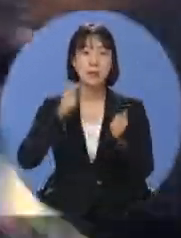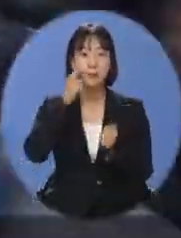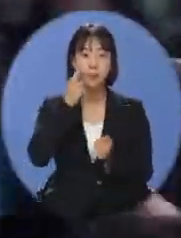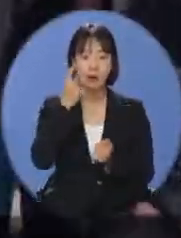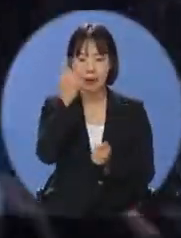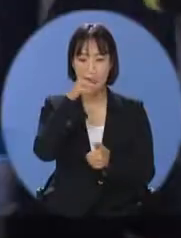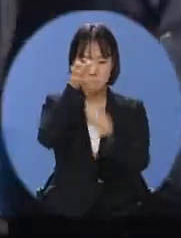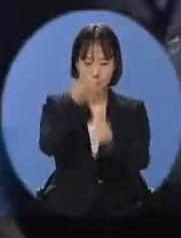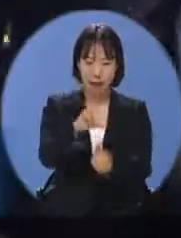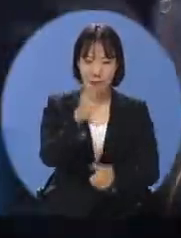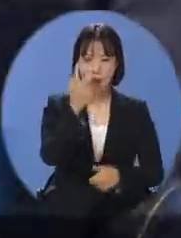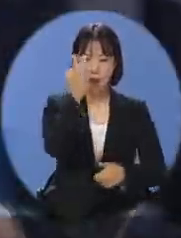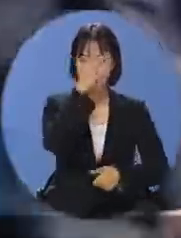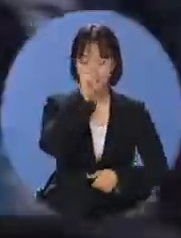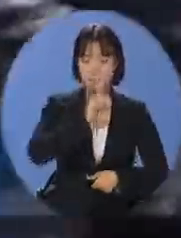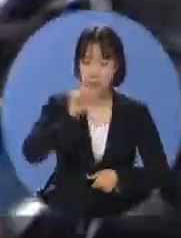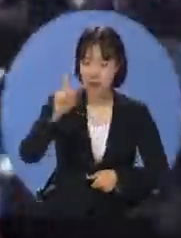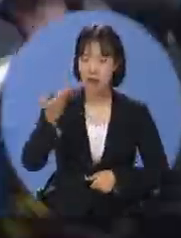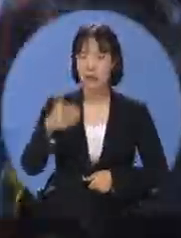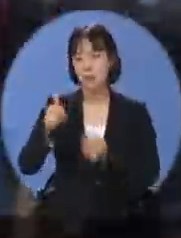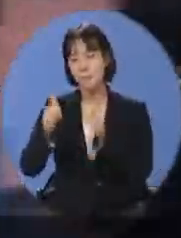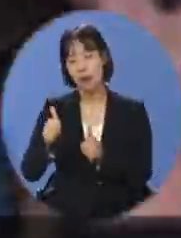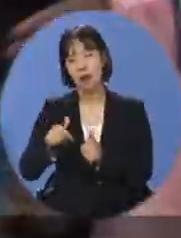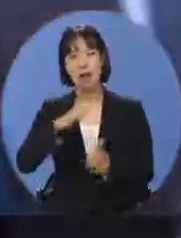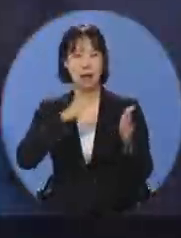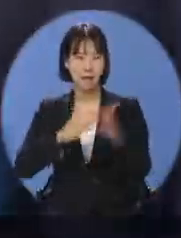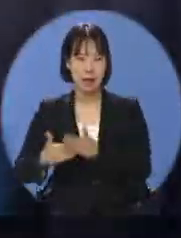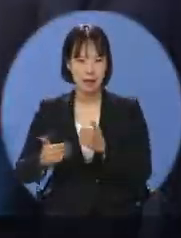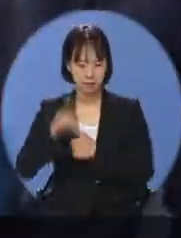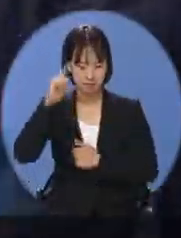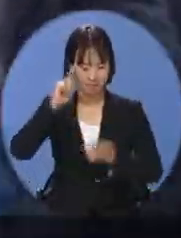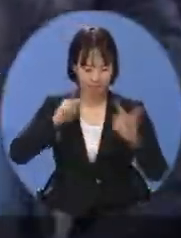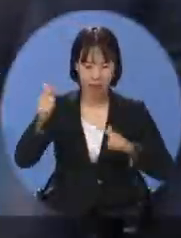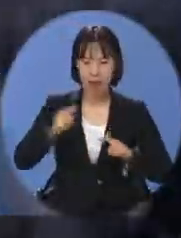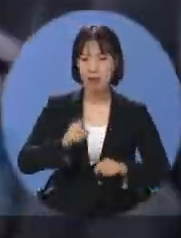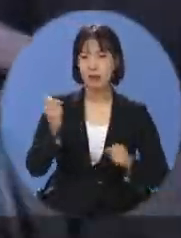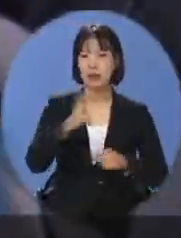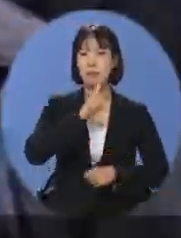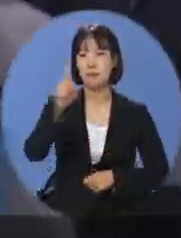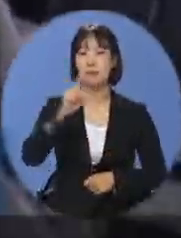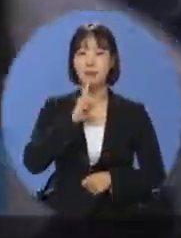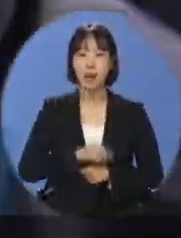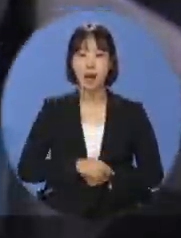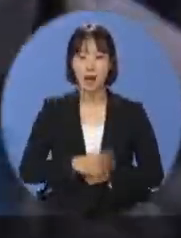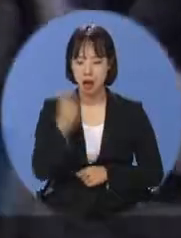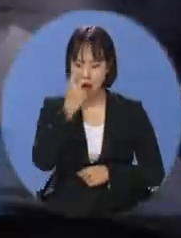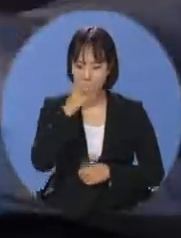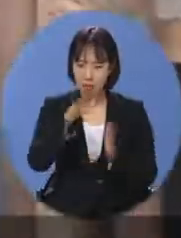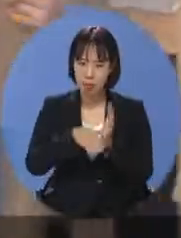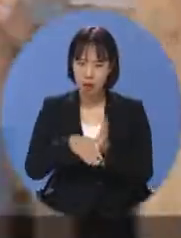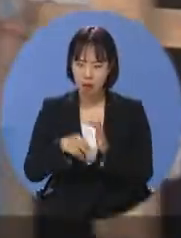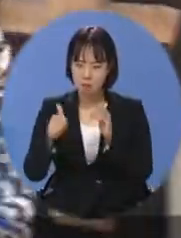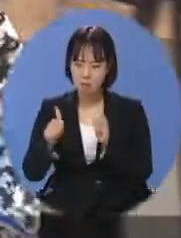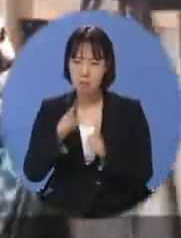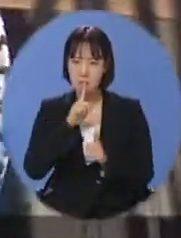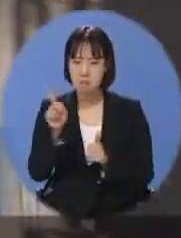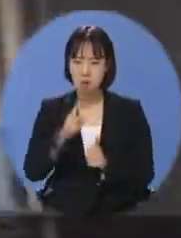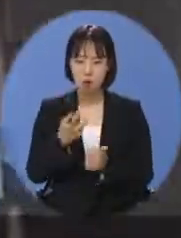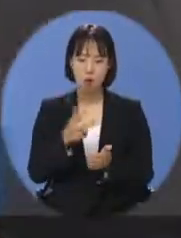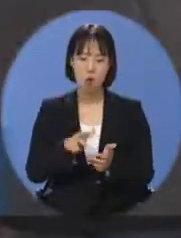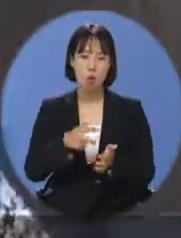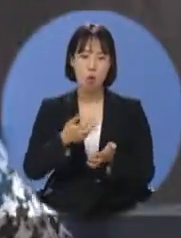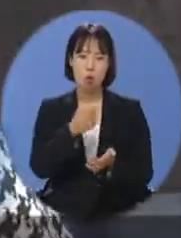청구를 법원이 기각함에 따라서 최근 항고했다고 밝혔습니다. 법원 측은 수사 기록 가운데 일부만 받아서 자료가